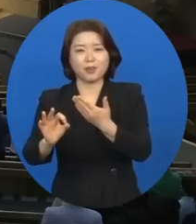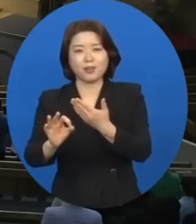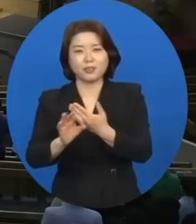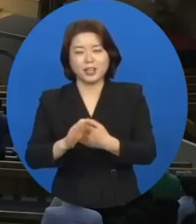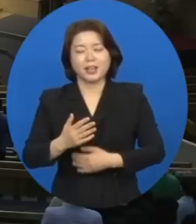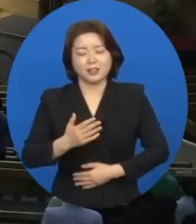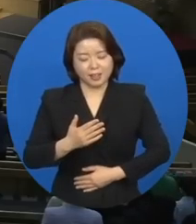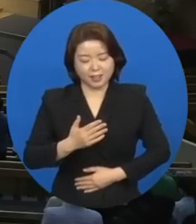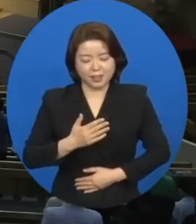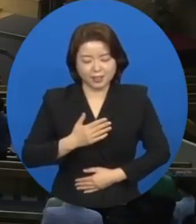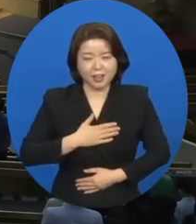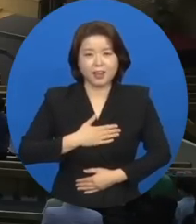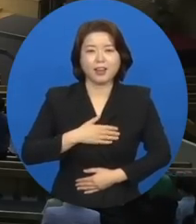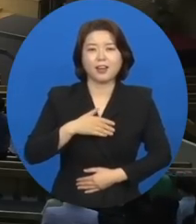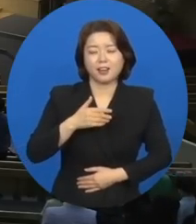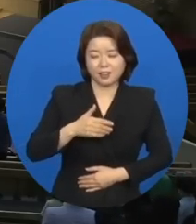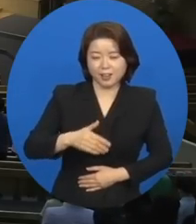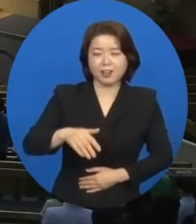말씀하시면 내가